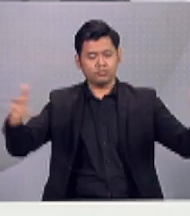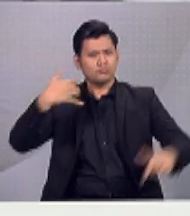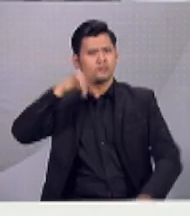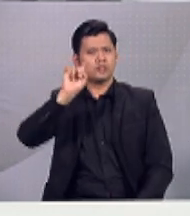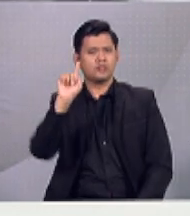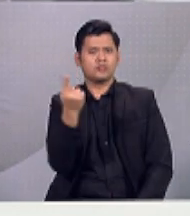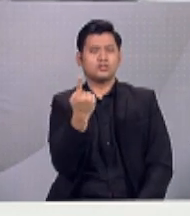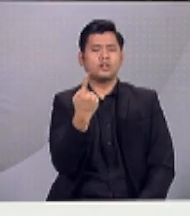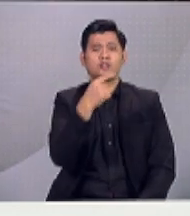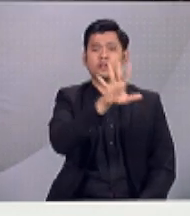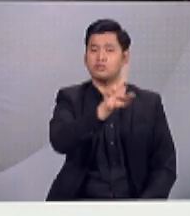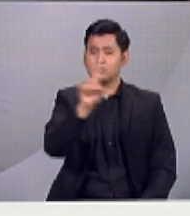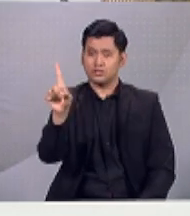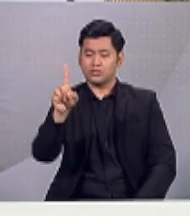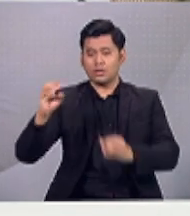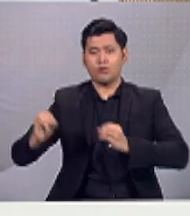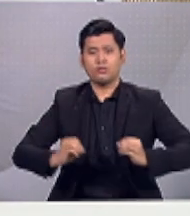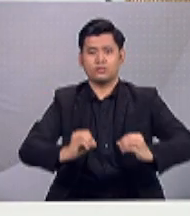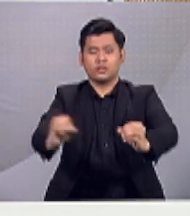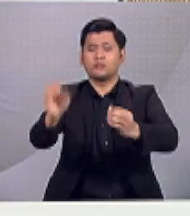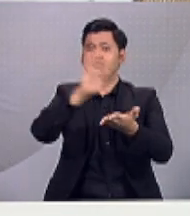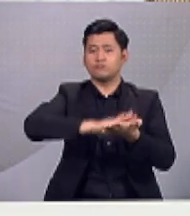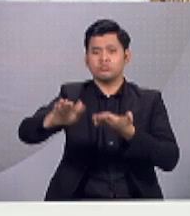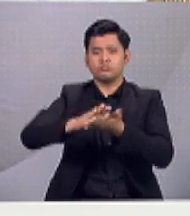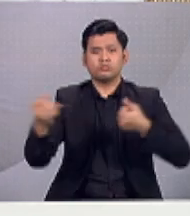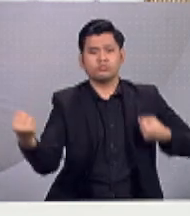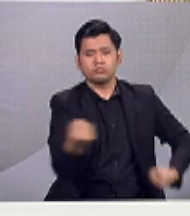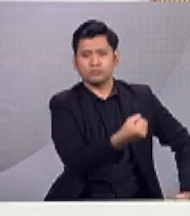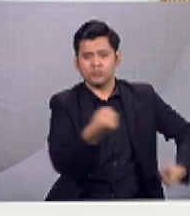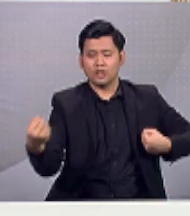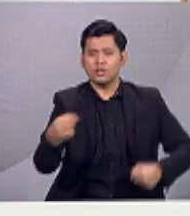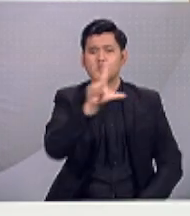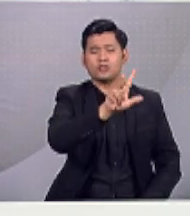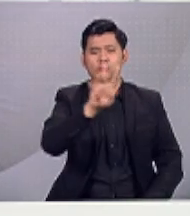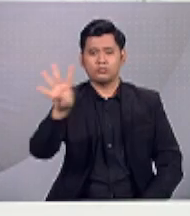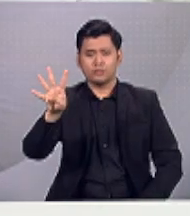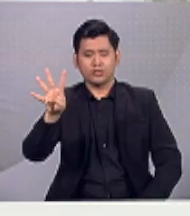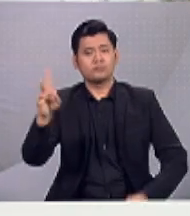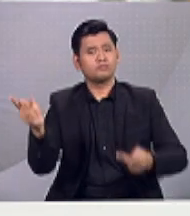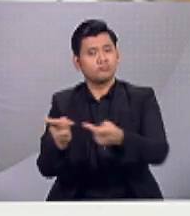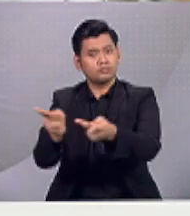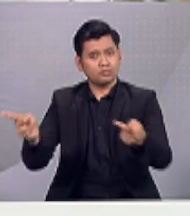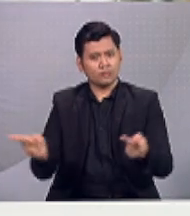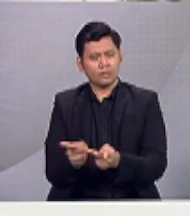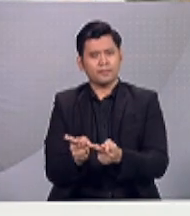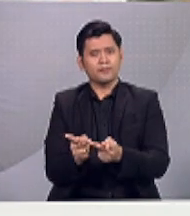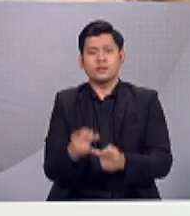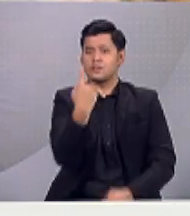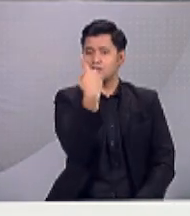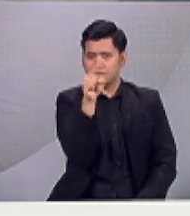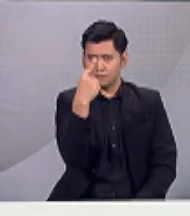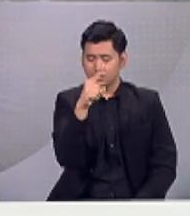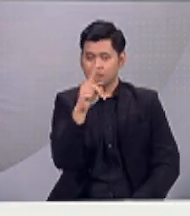sebanyak 51 operasi sanitasi yang meliputi 34 zon di 11 buah